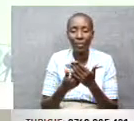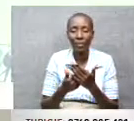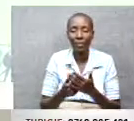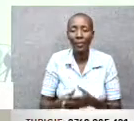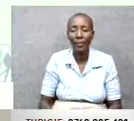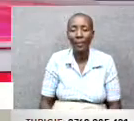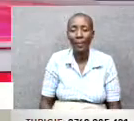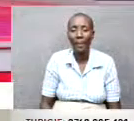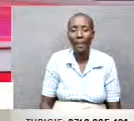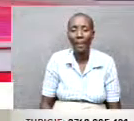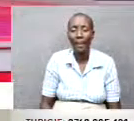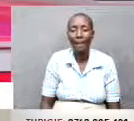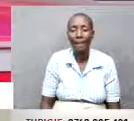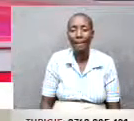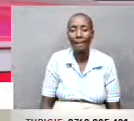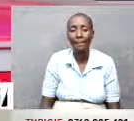Zipora Siokau.